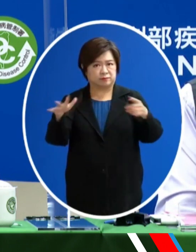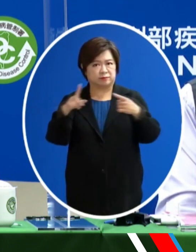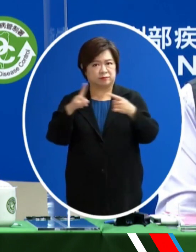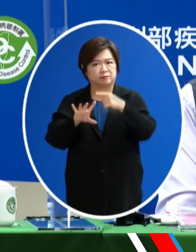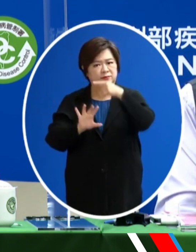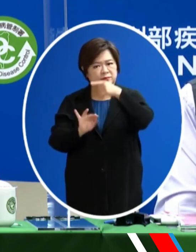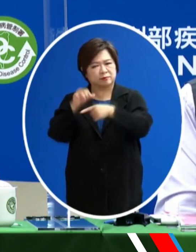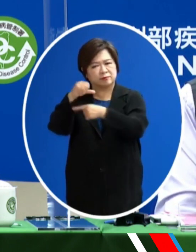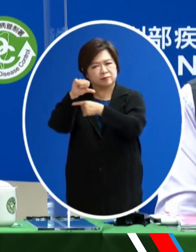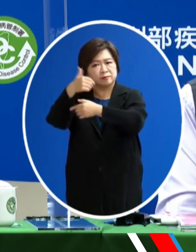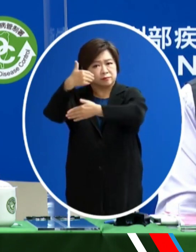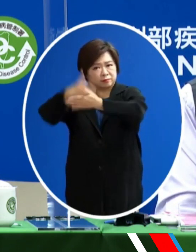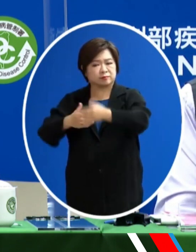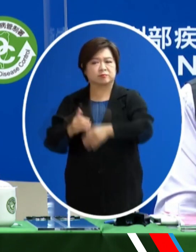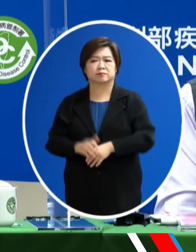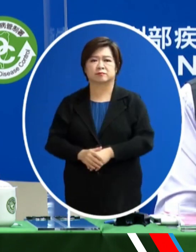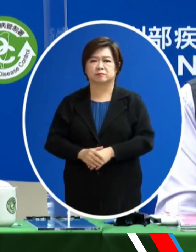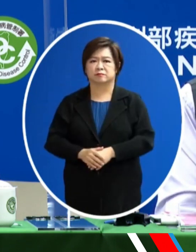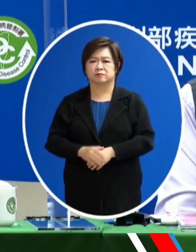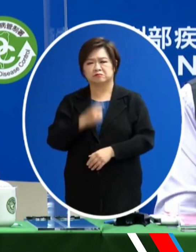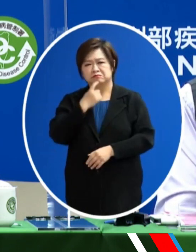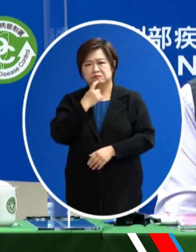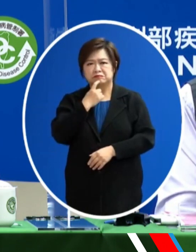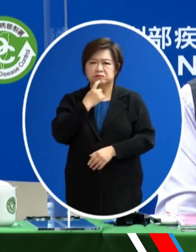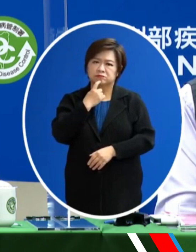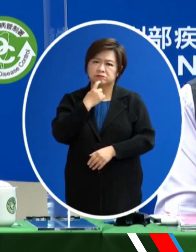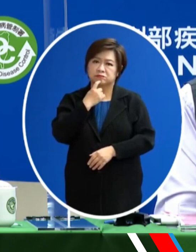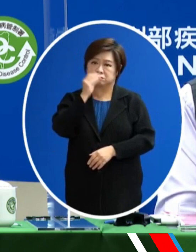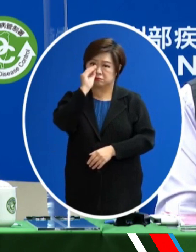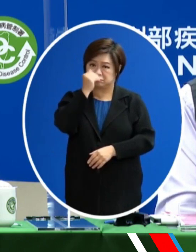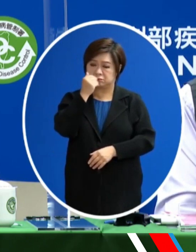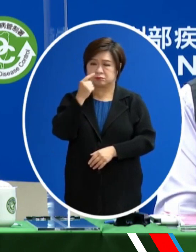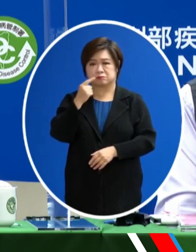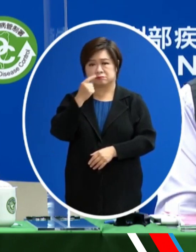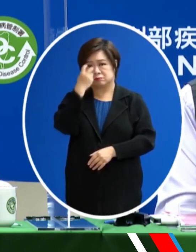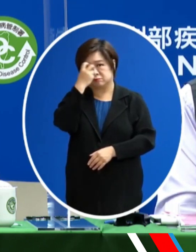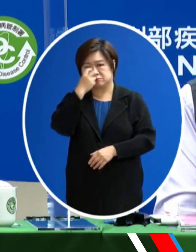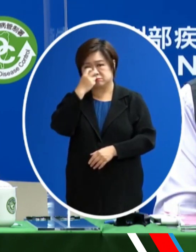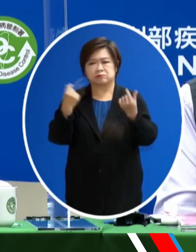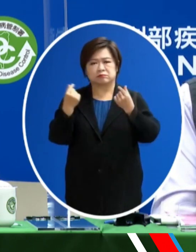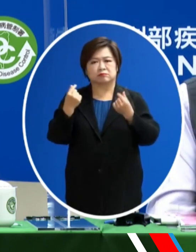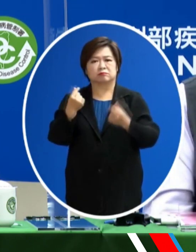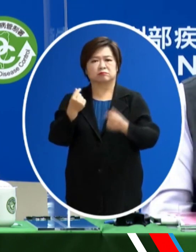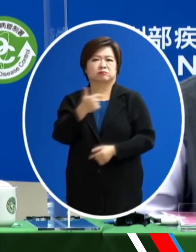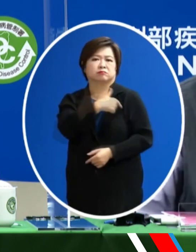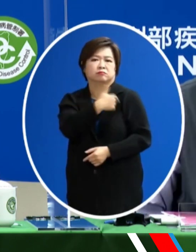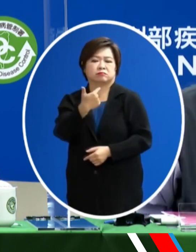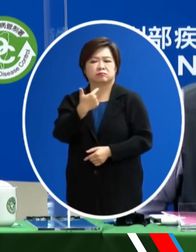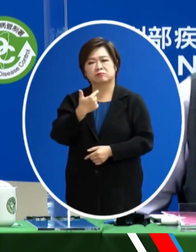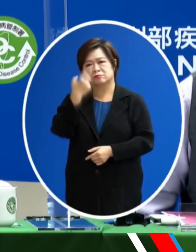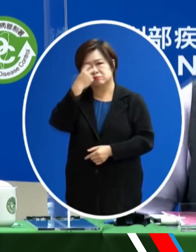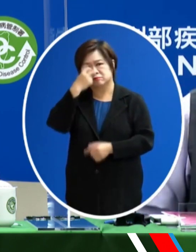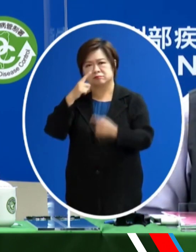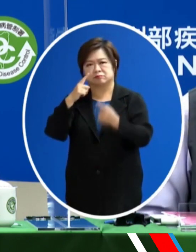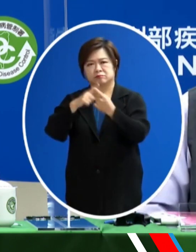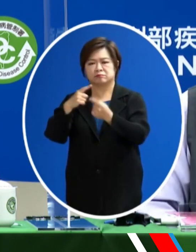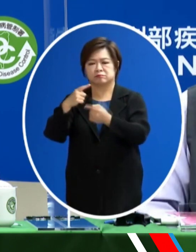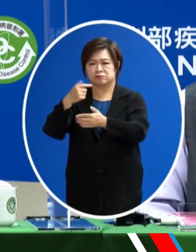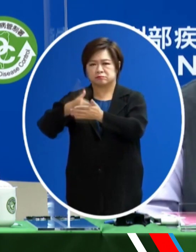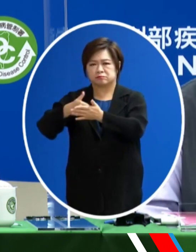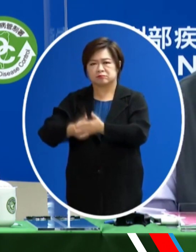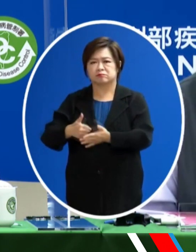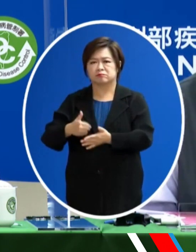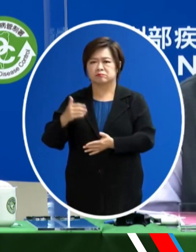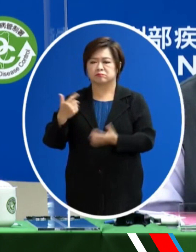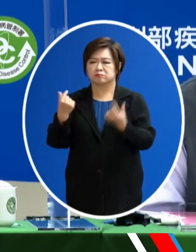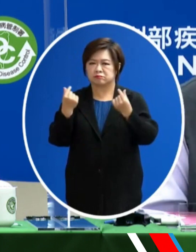少了5%。那是不是因为特别的我相信这是因为在礼拜六的一个效应所以稍微就平稳。